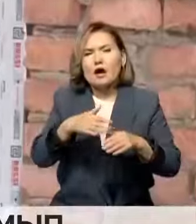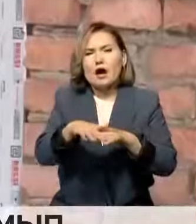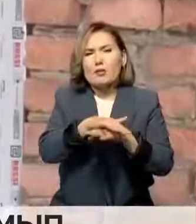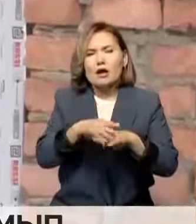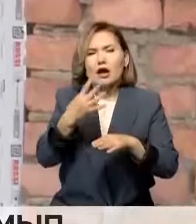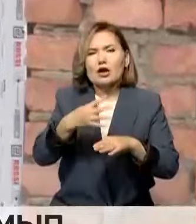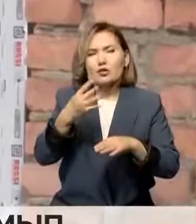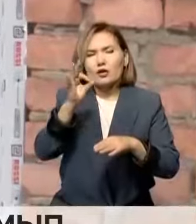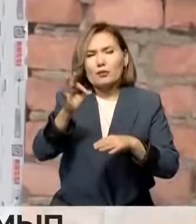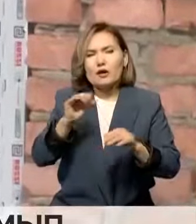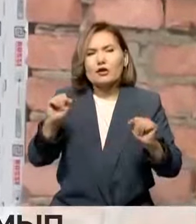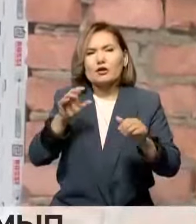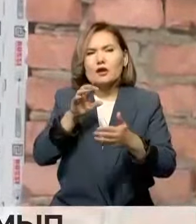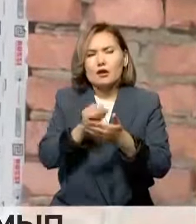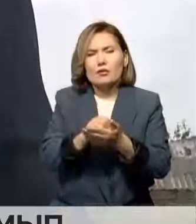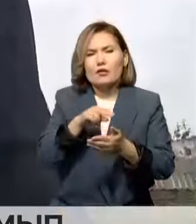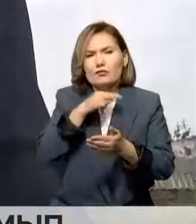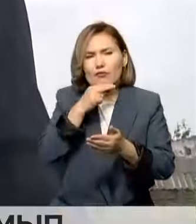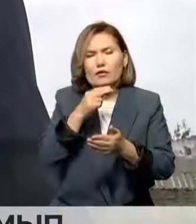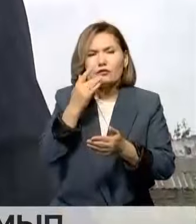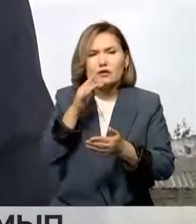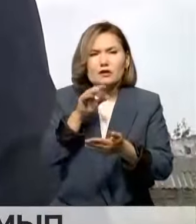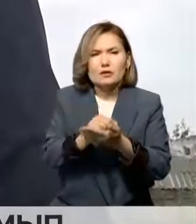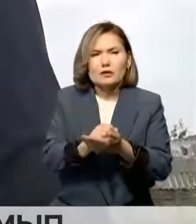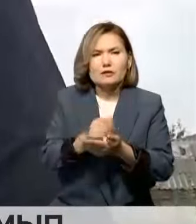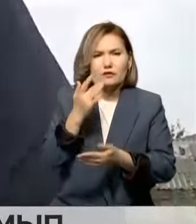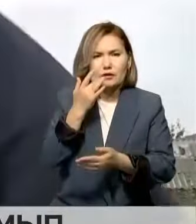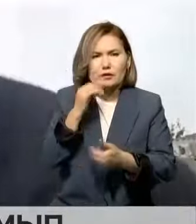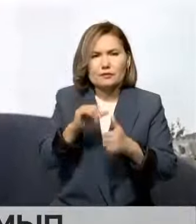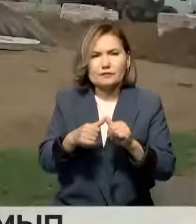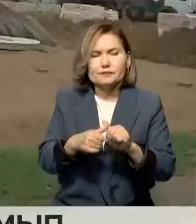тұрғындардың 44% бұқаралық спортқа ден қойған. Руслан Нұрланұлы, Сайлау